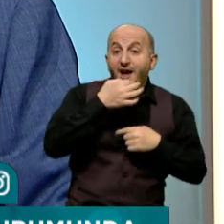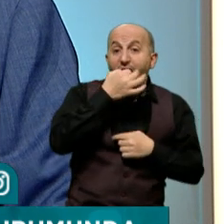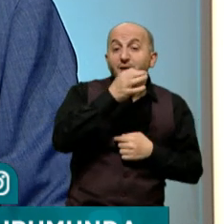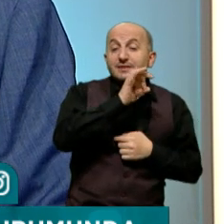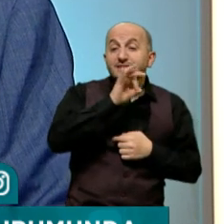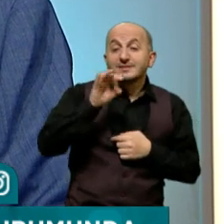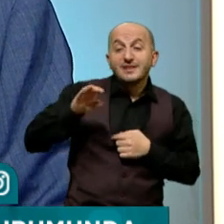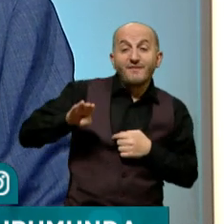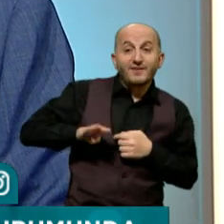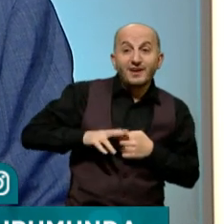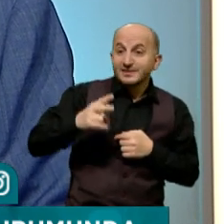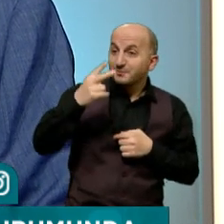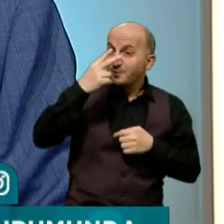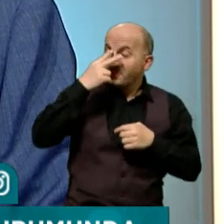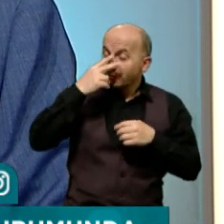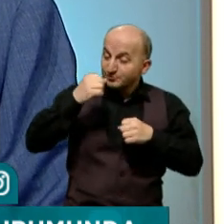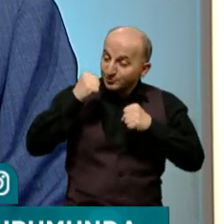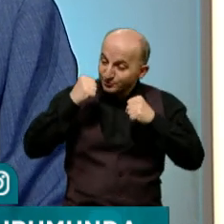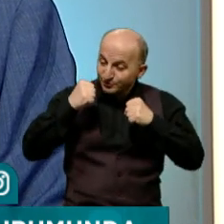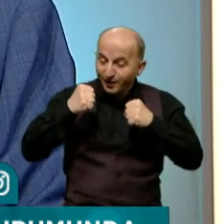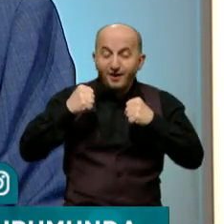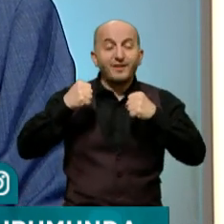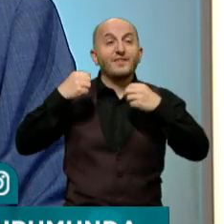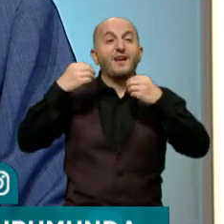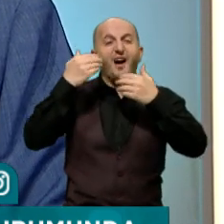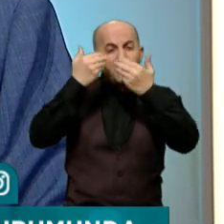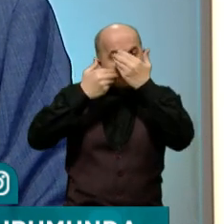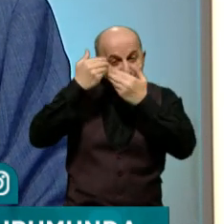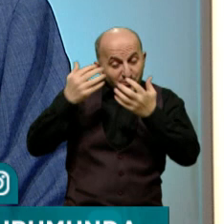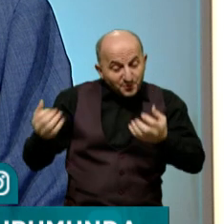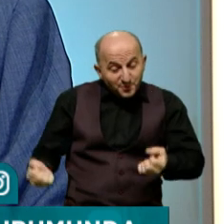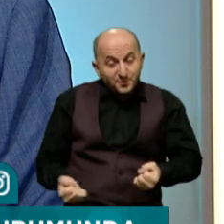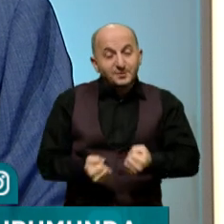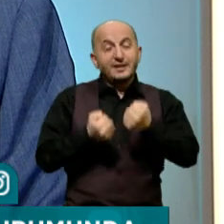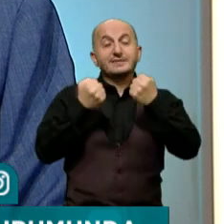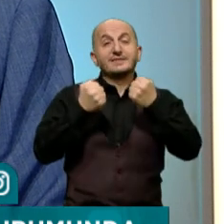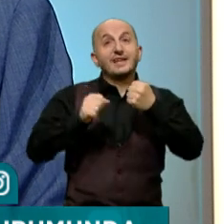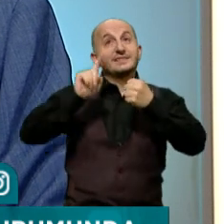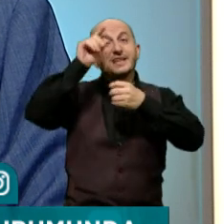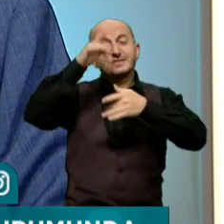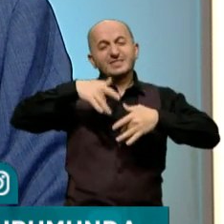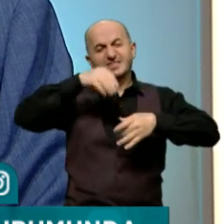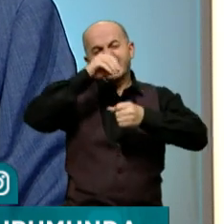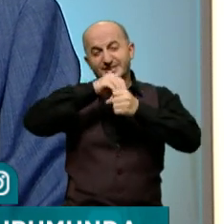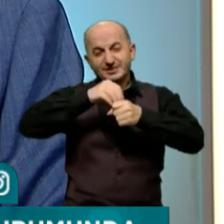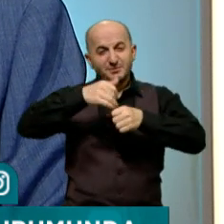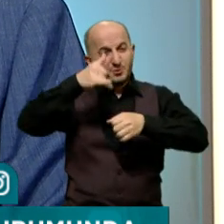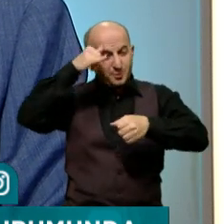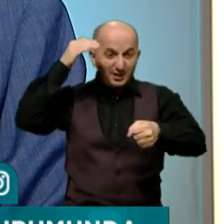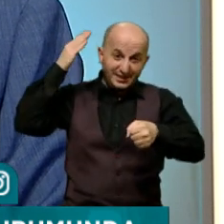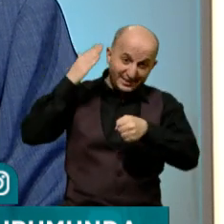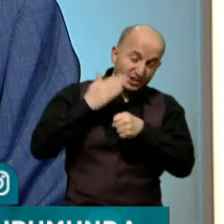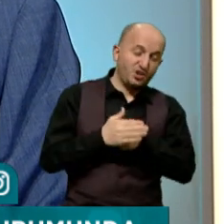evladıma gözünü sağlıkla bu göz hastalığından kurtarırsan senin rızan için bir hayvan keseceğim, bir